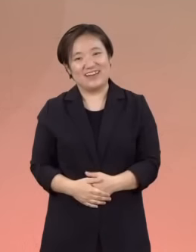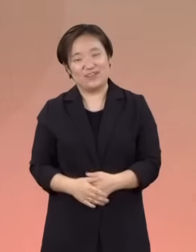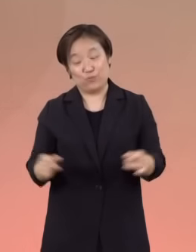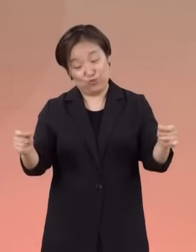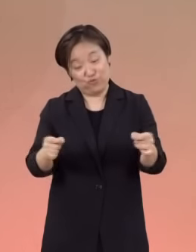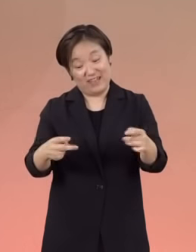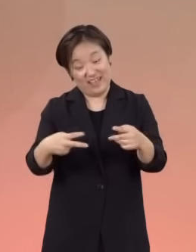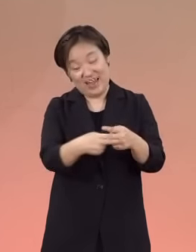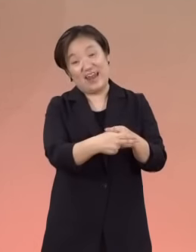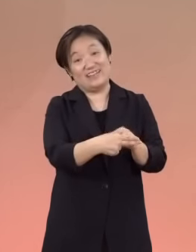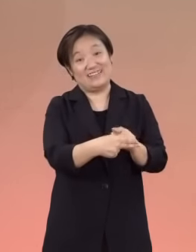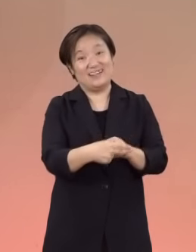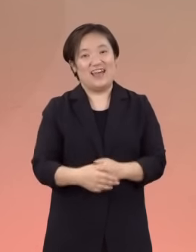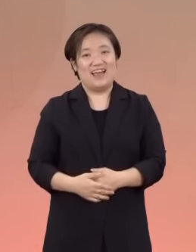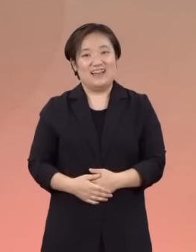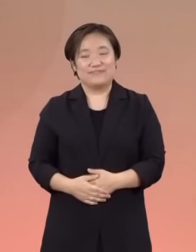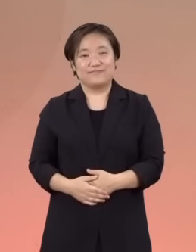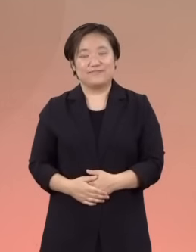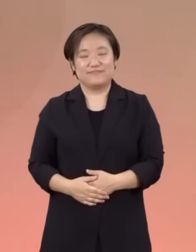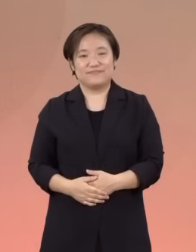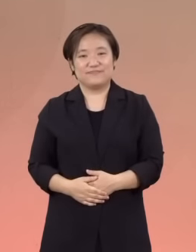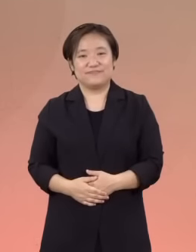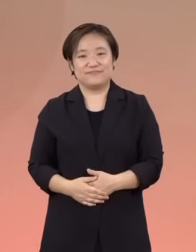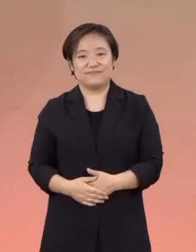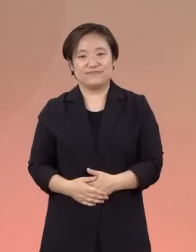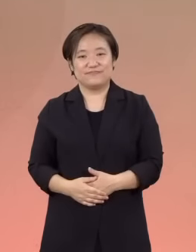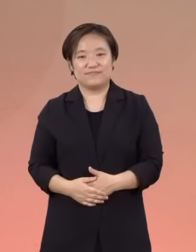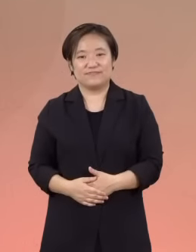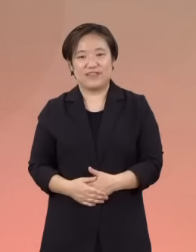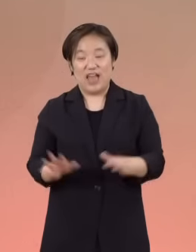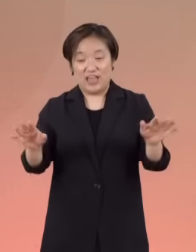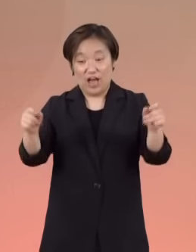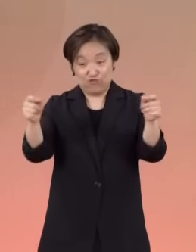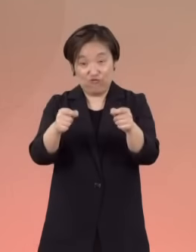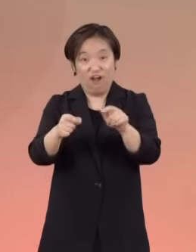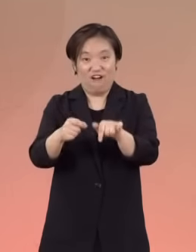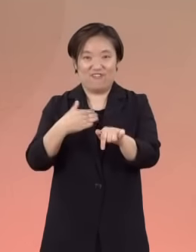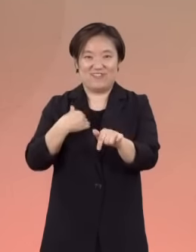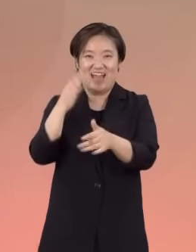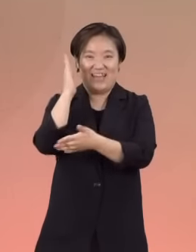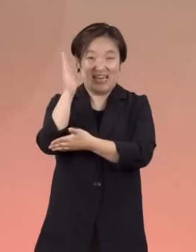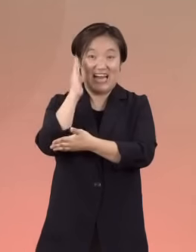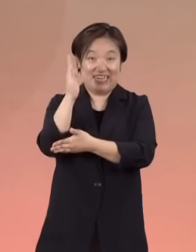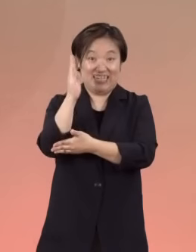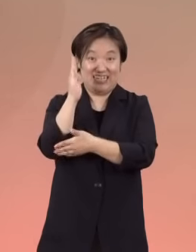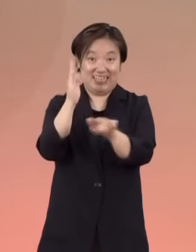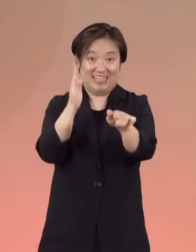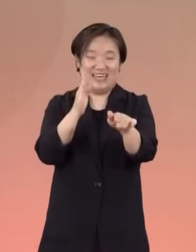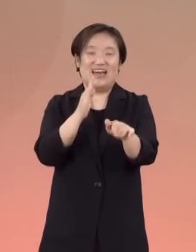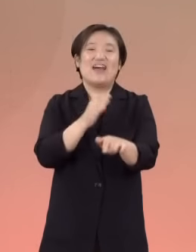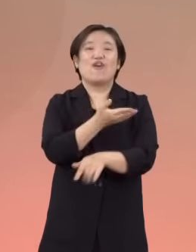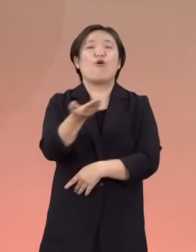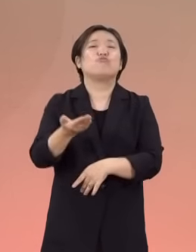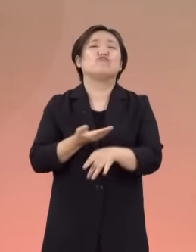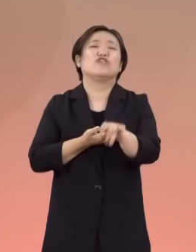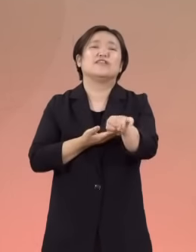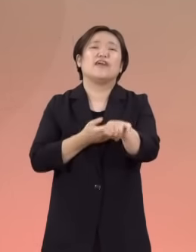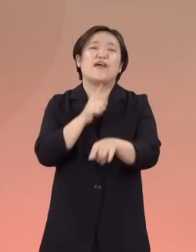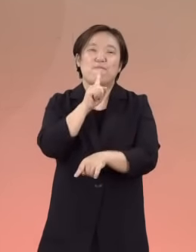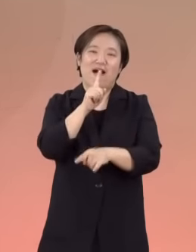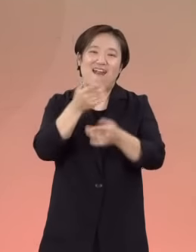그거 다 읽어 드리기가 좀 애매해 가지고 제가 조금 이야기 몇 개를 이렇게 이제 편집을 했으니까